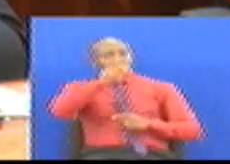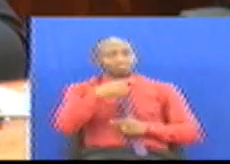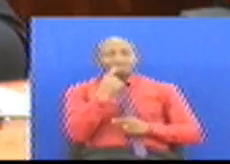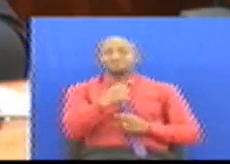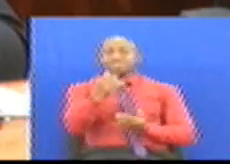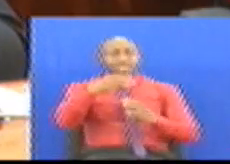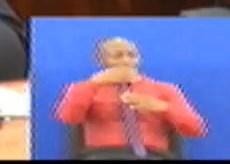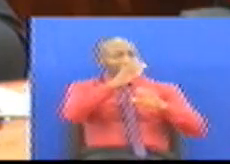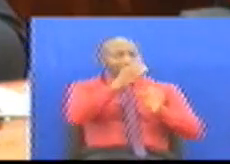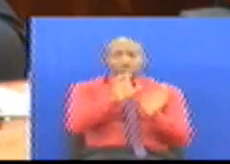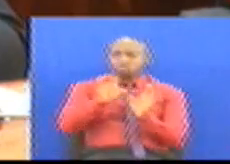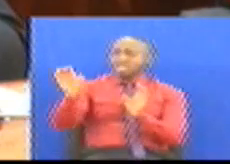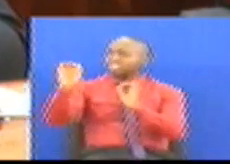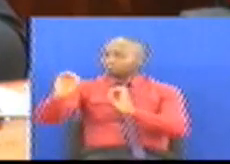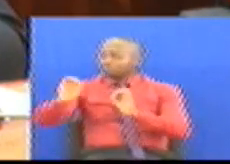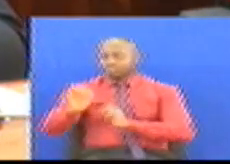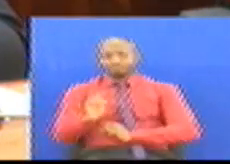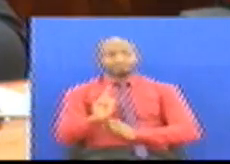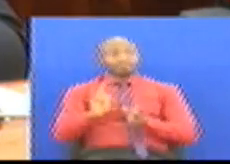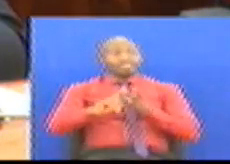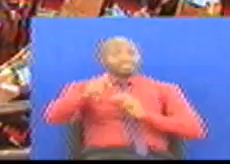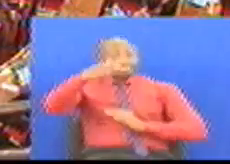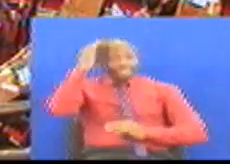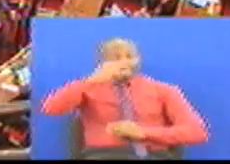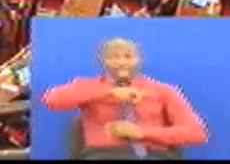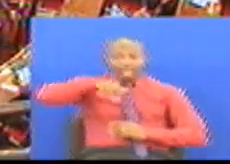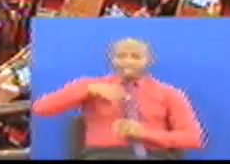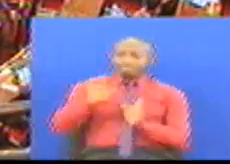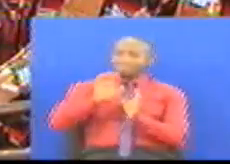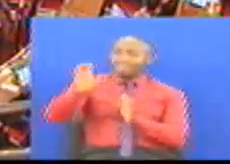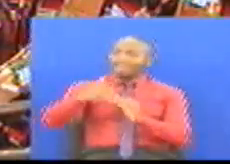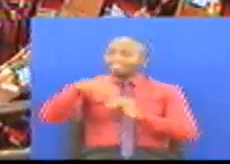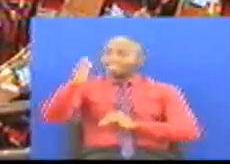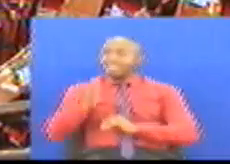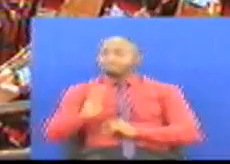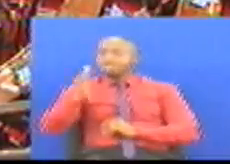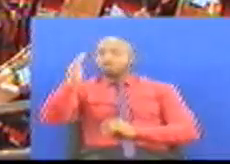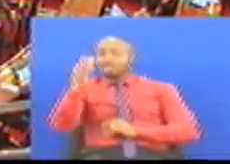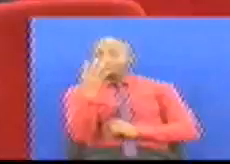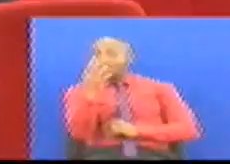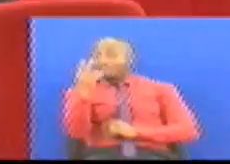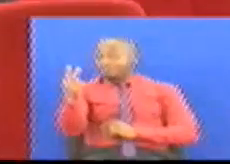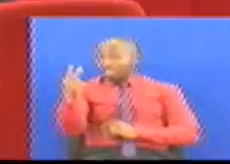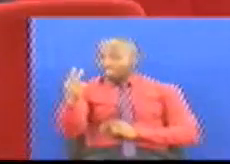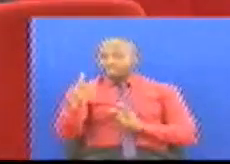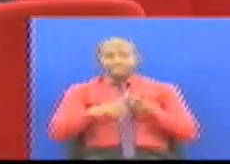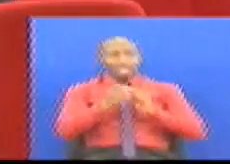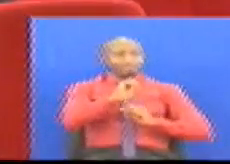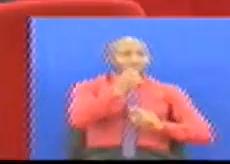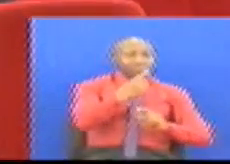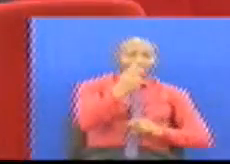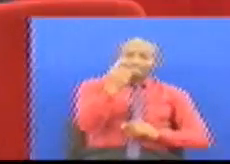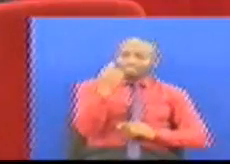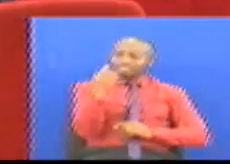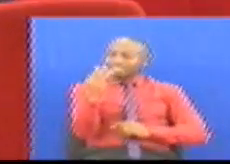ambazo zimetengwa. Mheshimiwa Naibu Spika, serikali yetu imetenga zaidi ya bilioni 42 na milioni